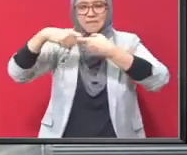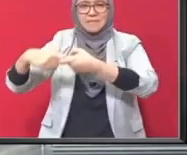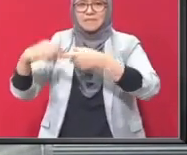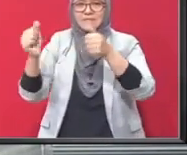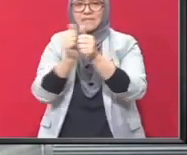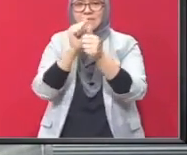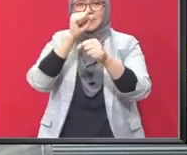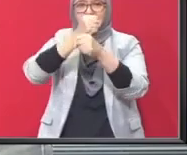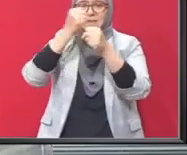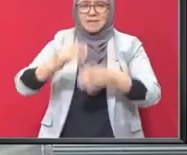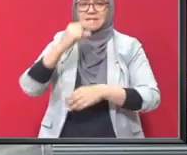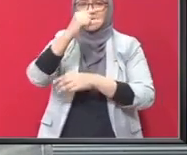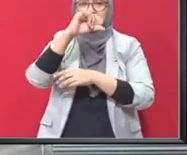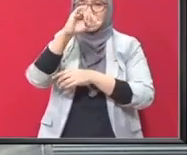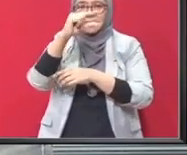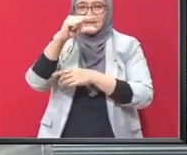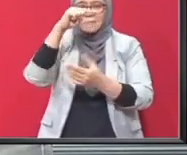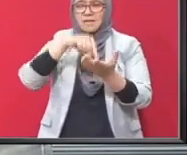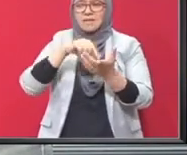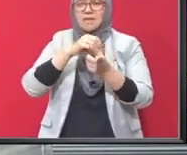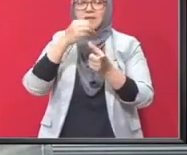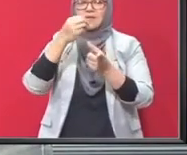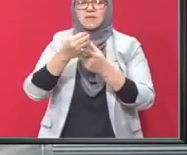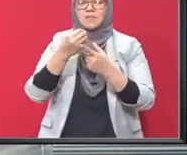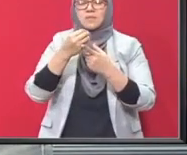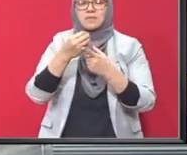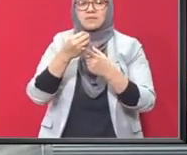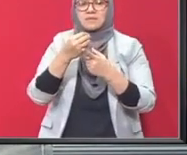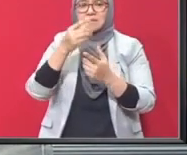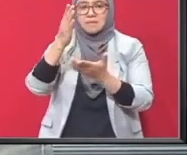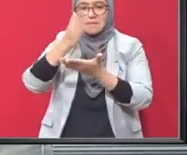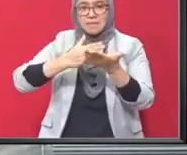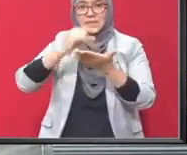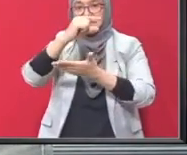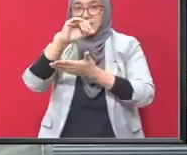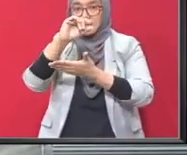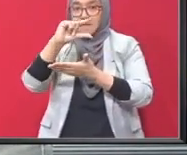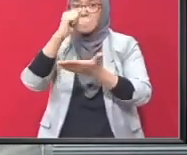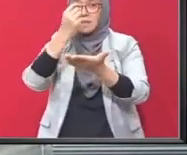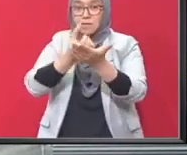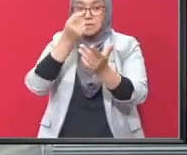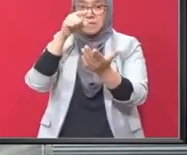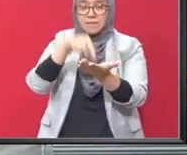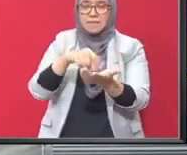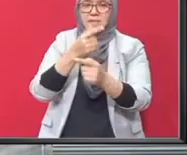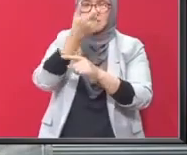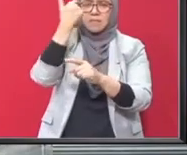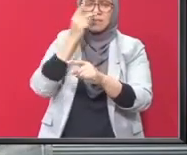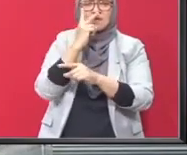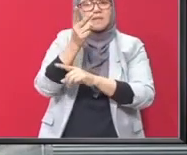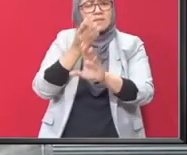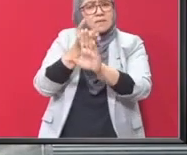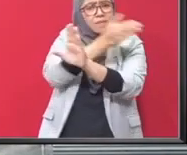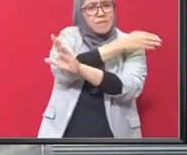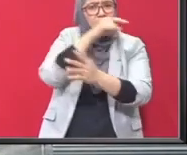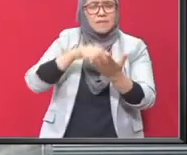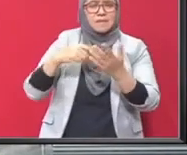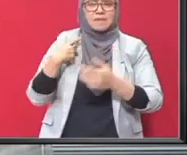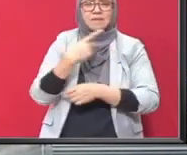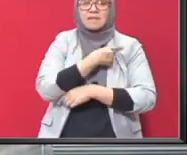kejagung ini ataupun ekonomi ini kita tengok sebelum ini kita melihat